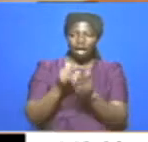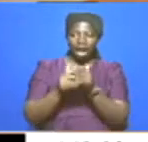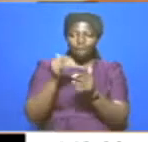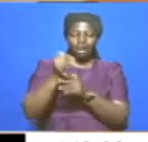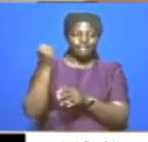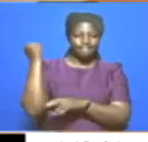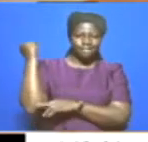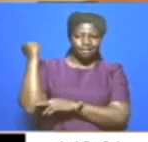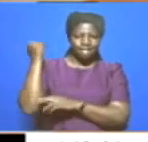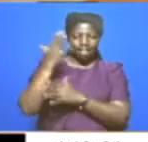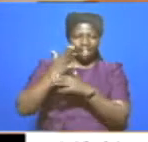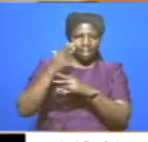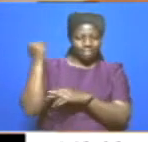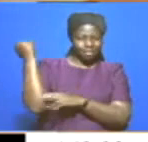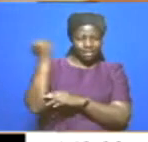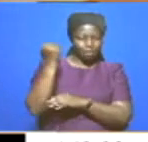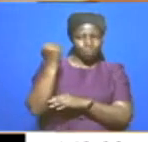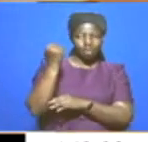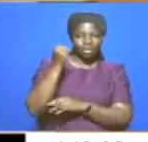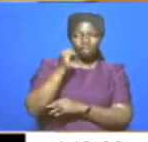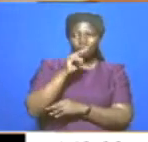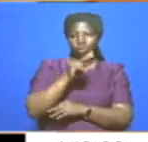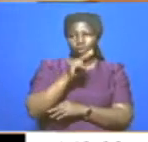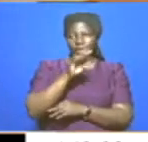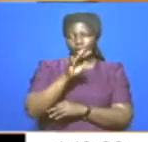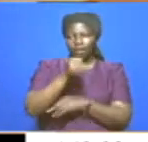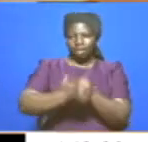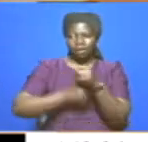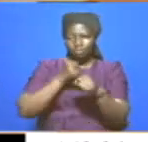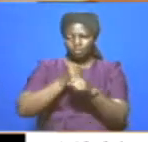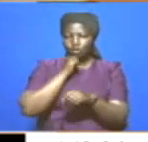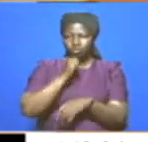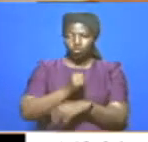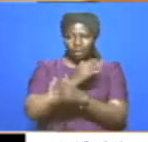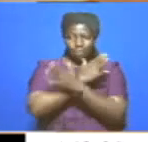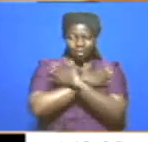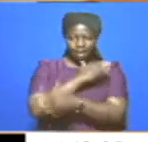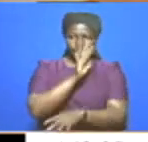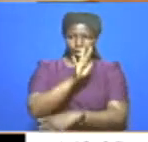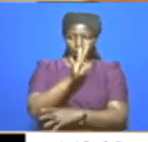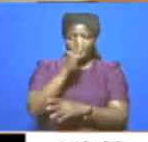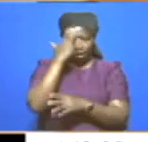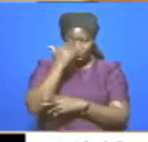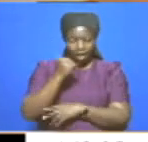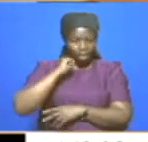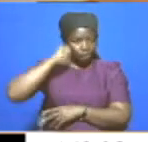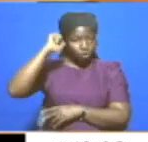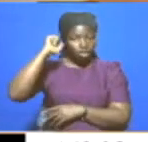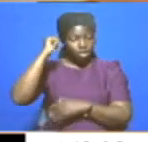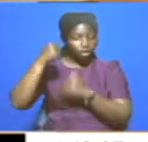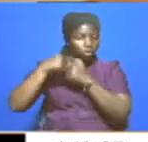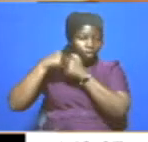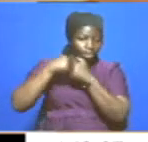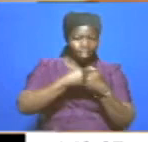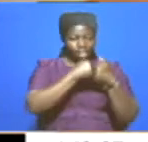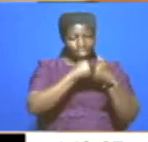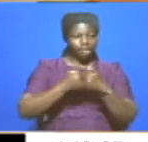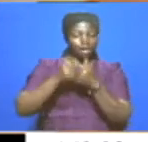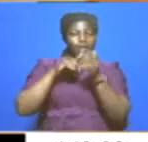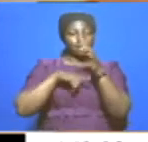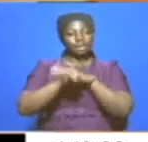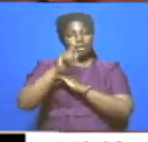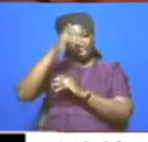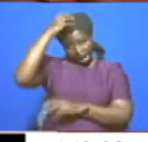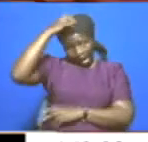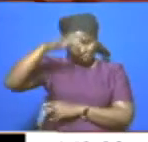20-year-old colleague in the neck of a political wrangle in Wiyoni Village, Lamu County. According to Lamu East